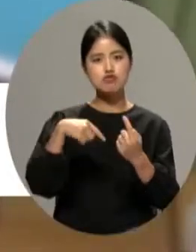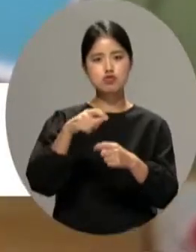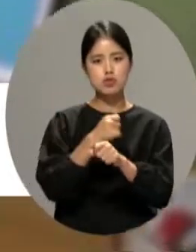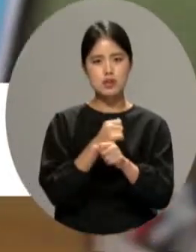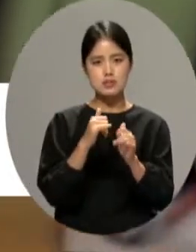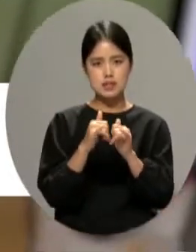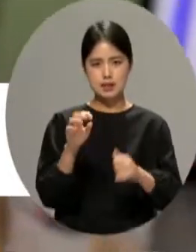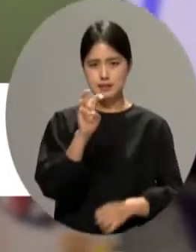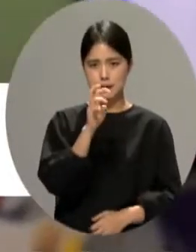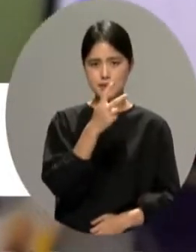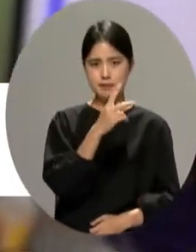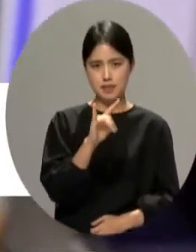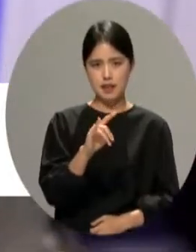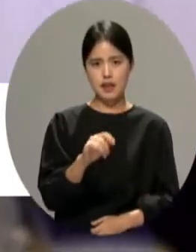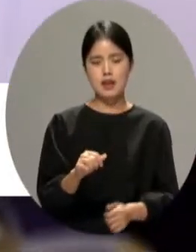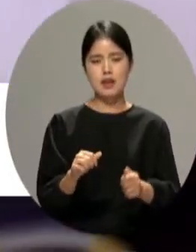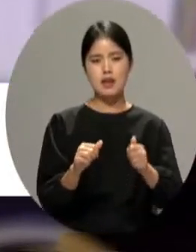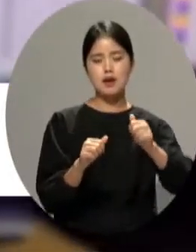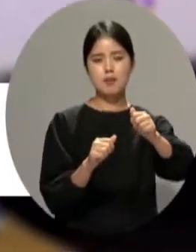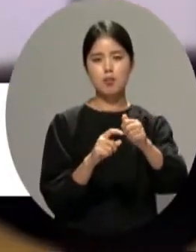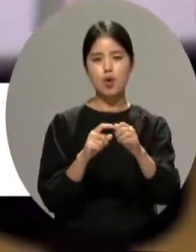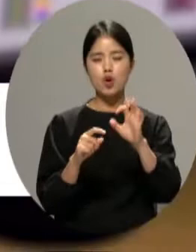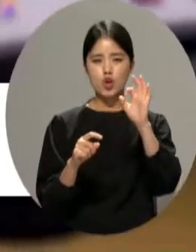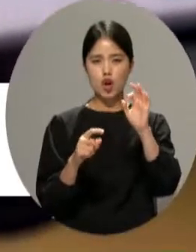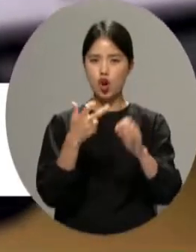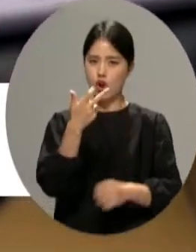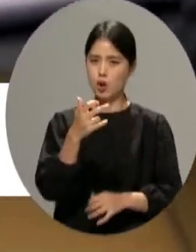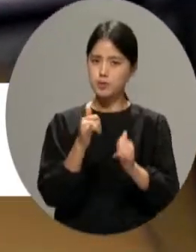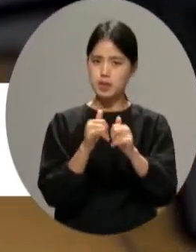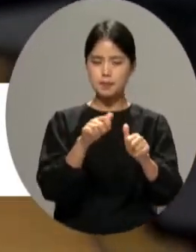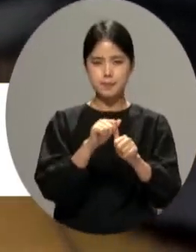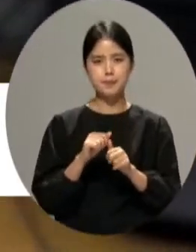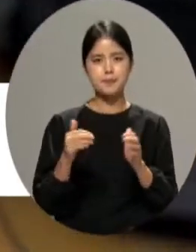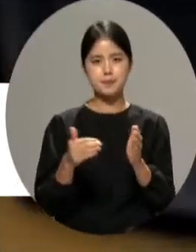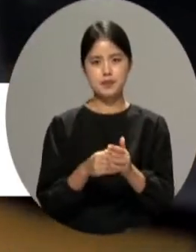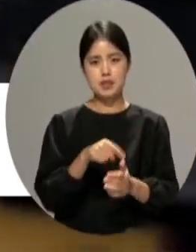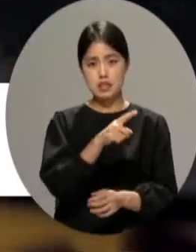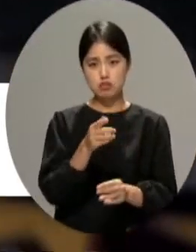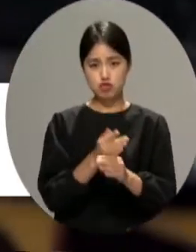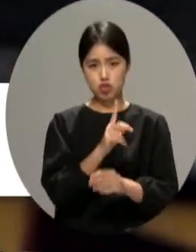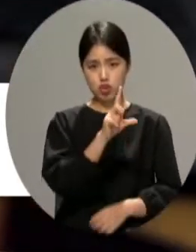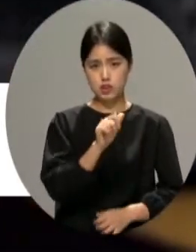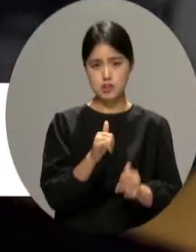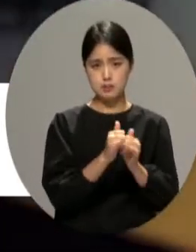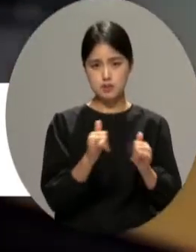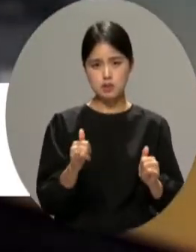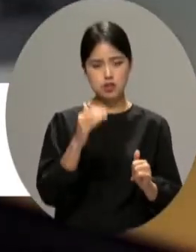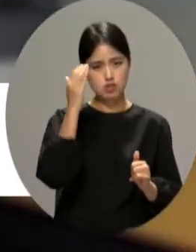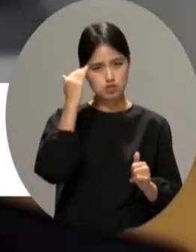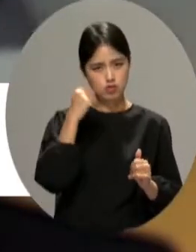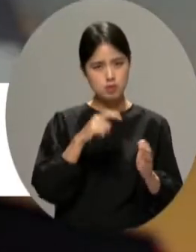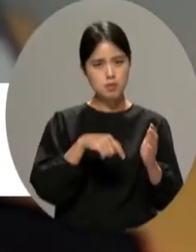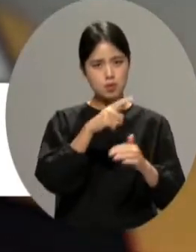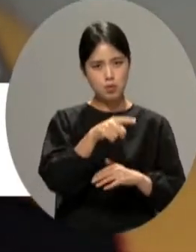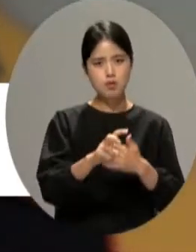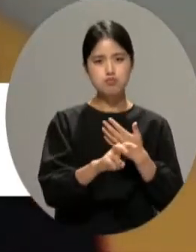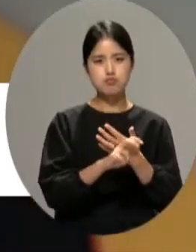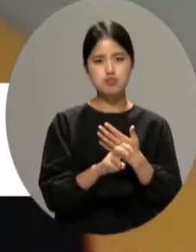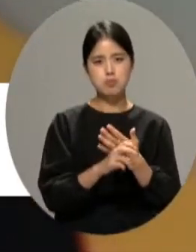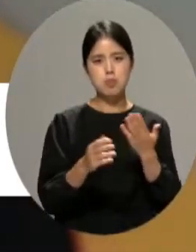30대 a 씨 등 일당 17명을 검거했습니다 이 중 15명은 국내에 불법 체류 중인 외국인